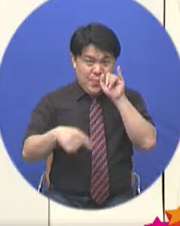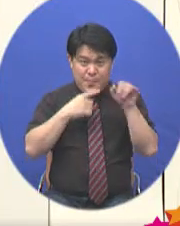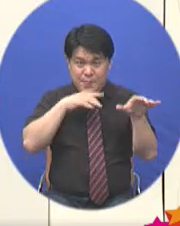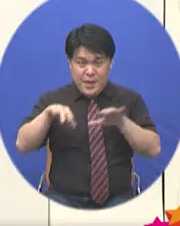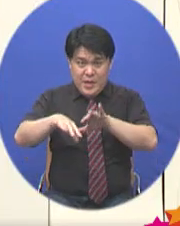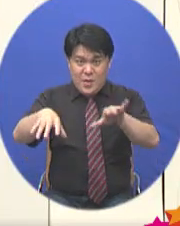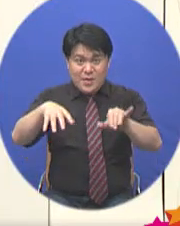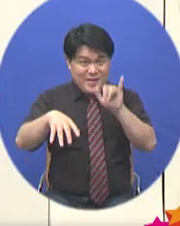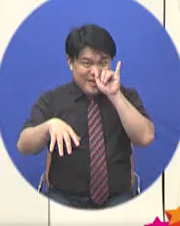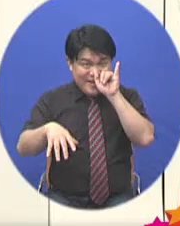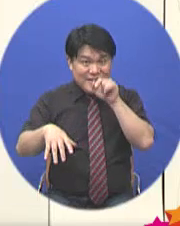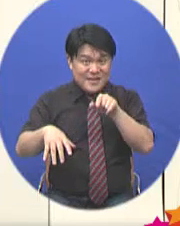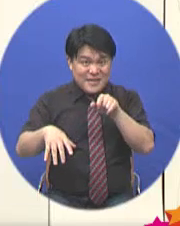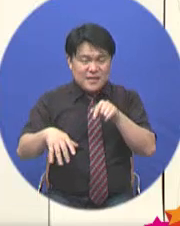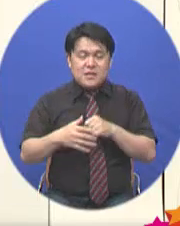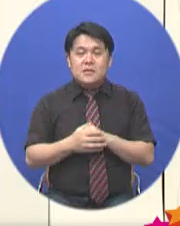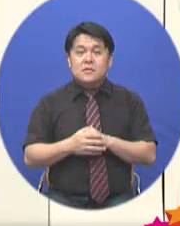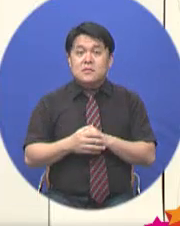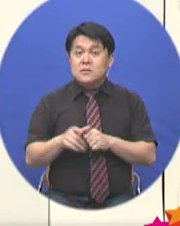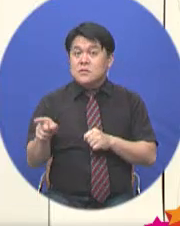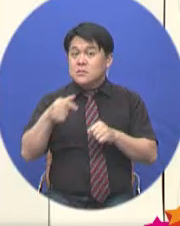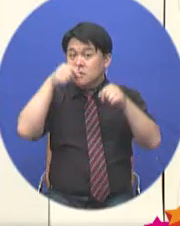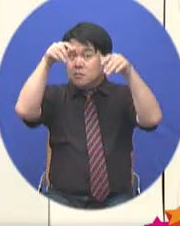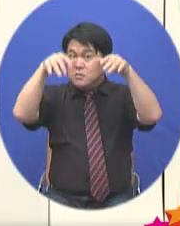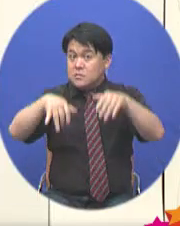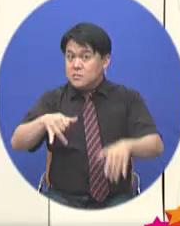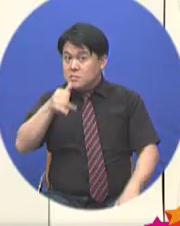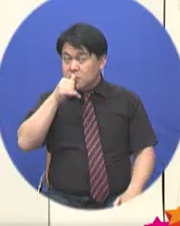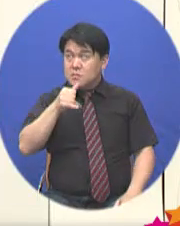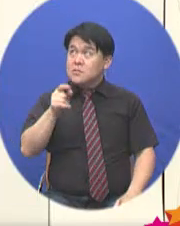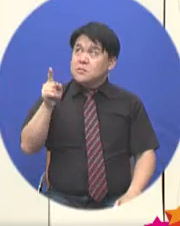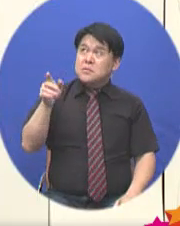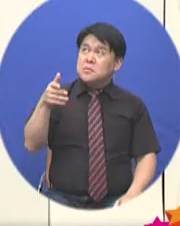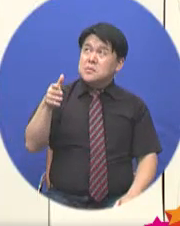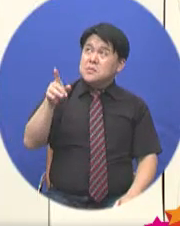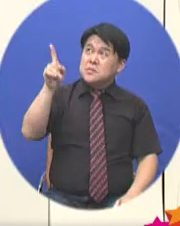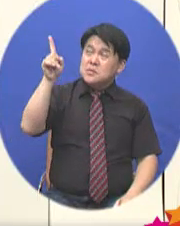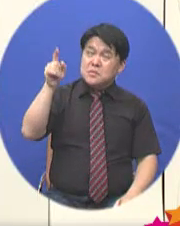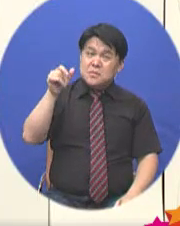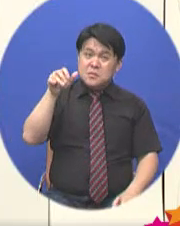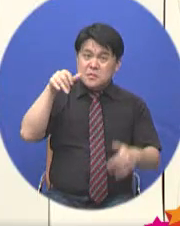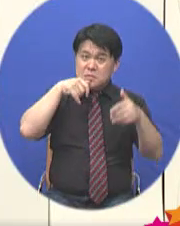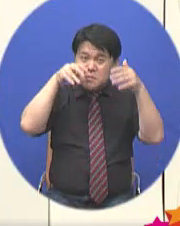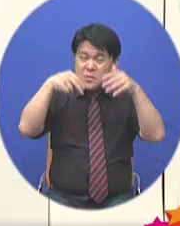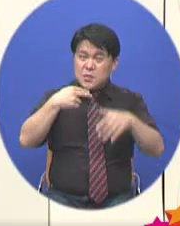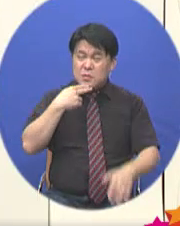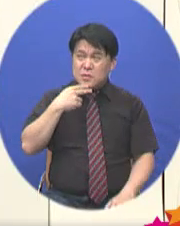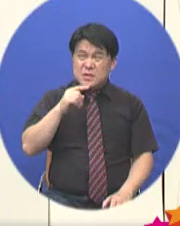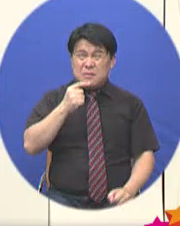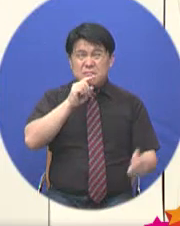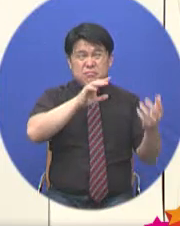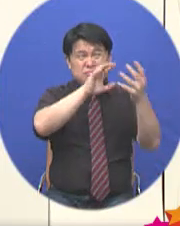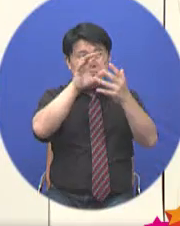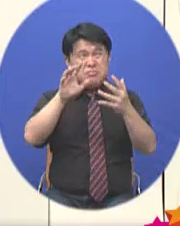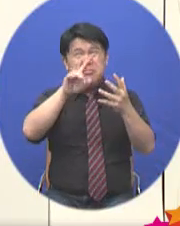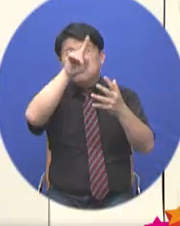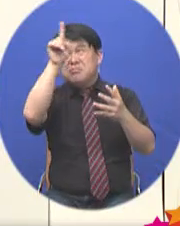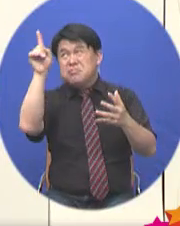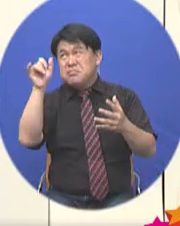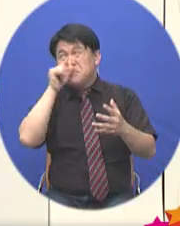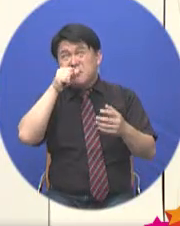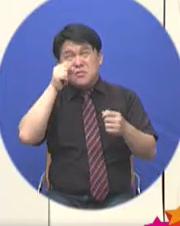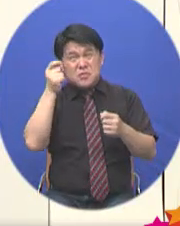지금 날씨는 비가 내리나요? 비가 지금 안 내리고 날씨가 완전히 꾸무리합니다. 흐리고.